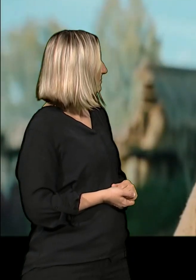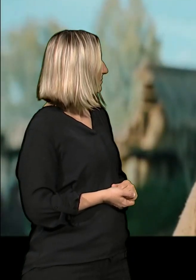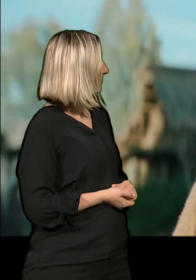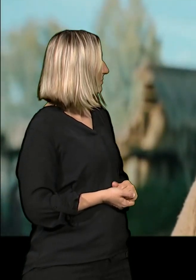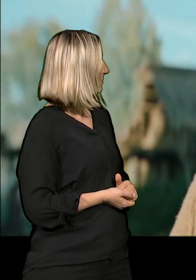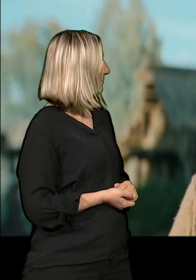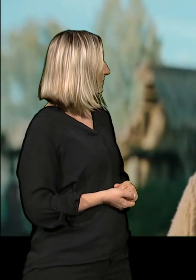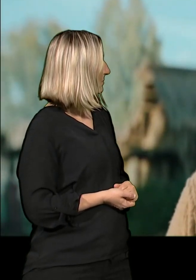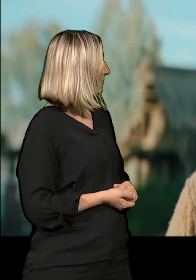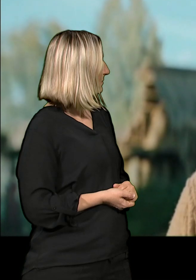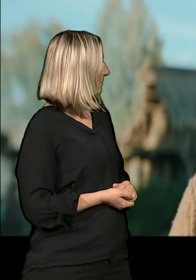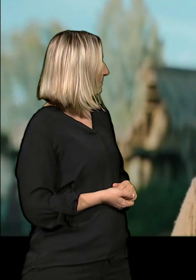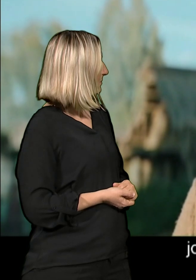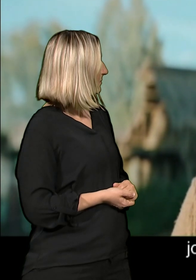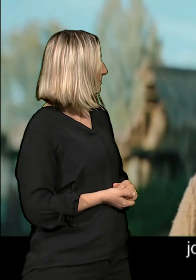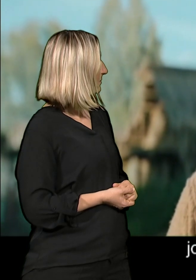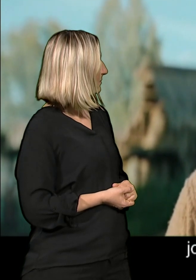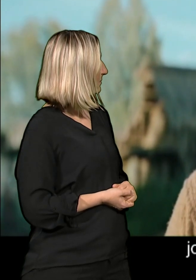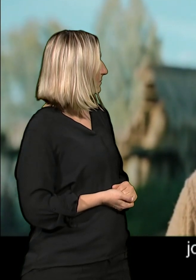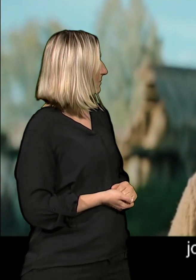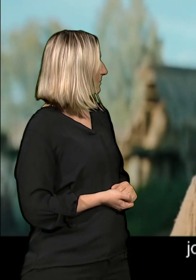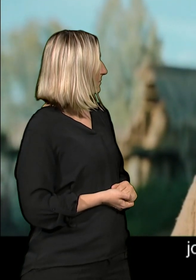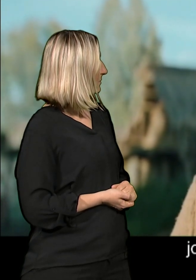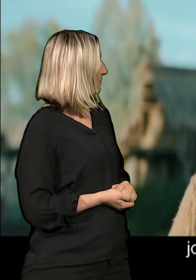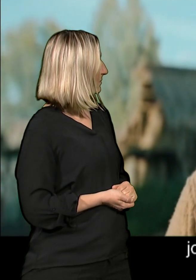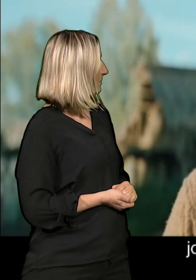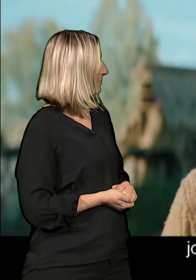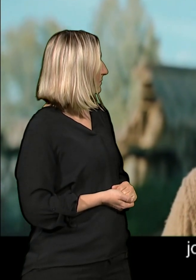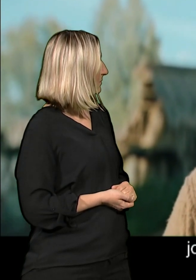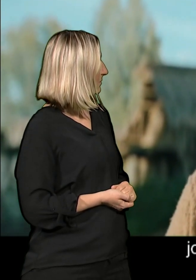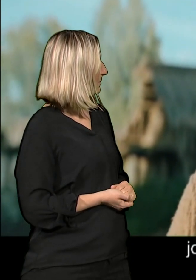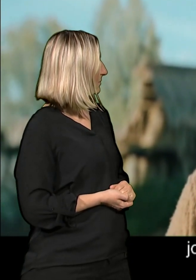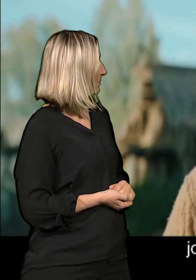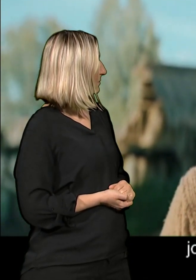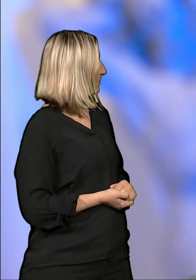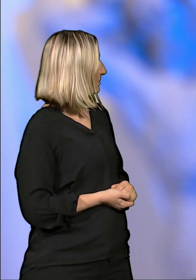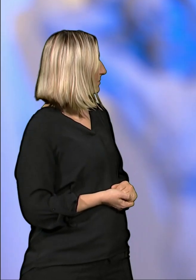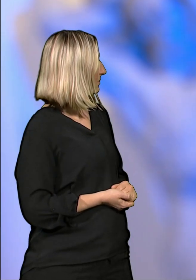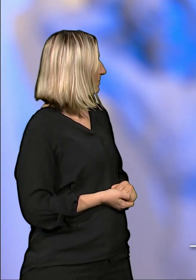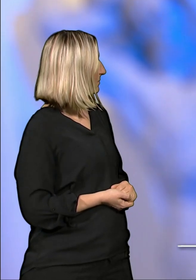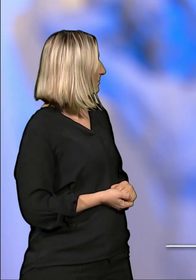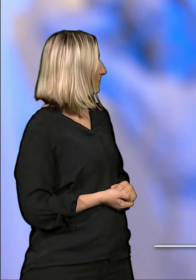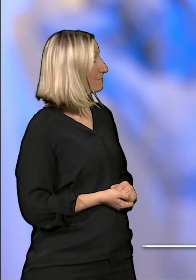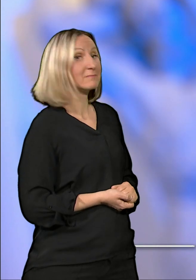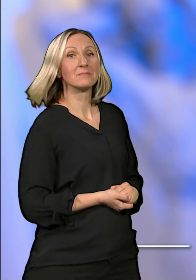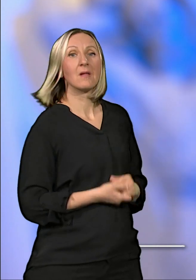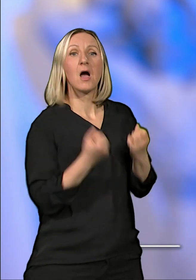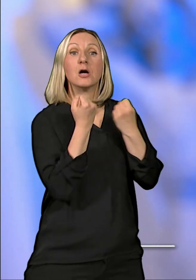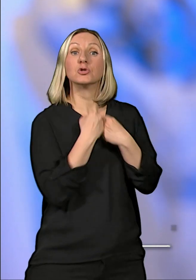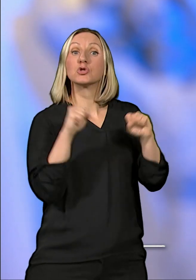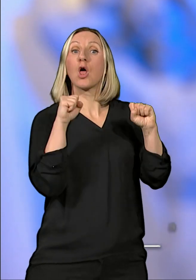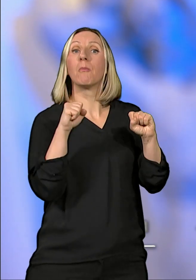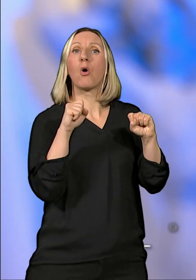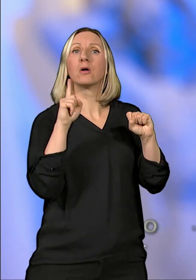Лиш, скажи хоть что-нибудь. А еще штаны сухие есть? Sloboda pre svega mora da bude